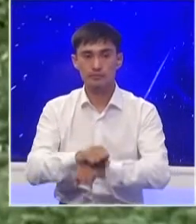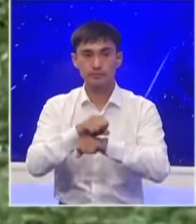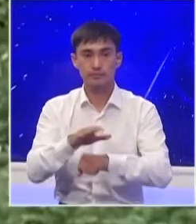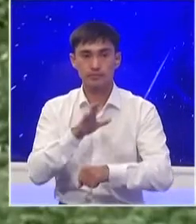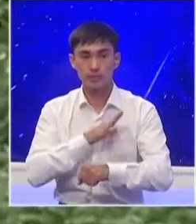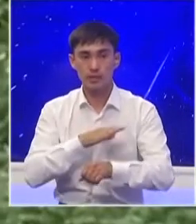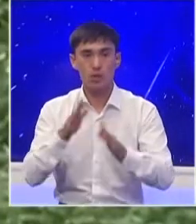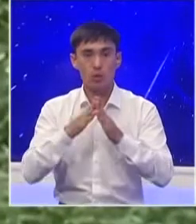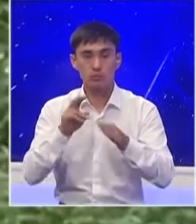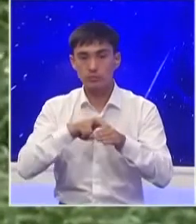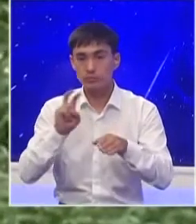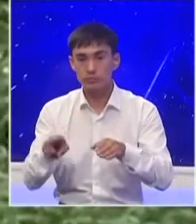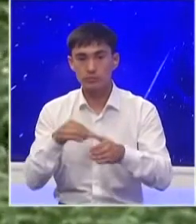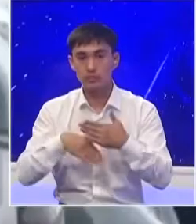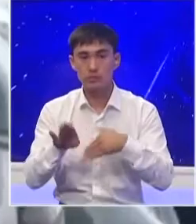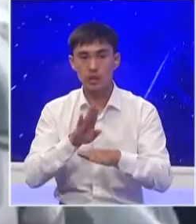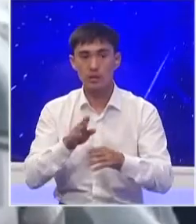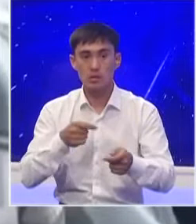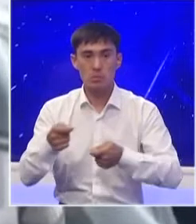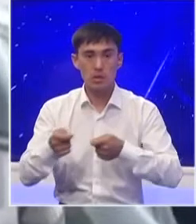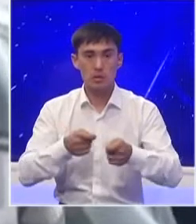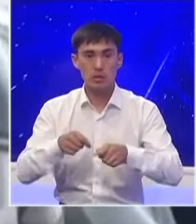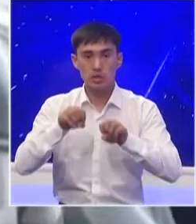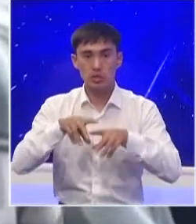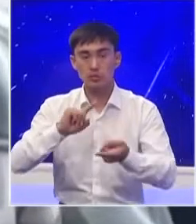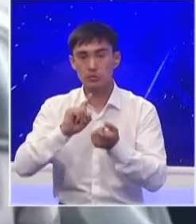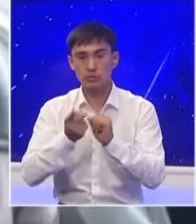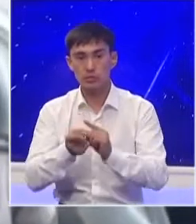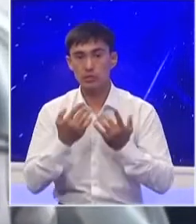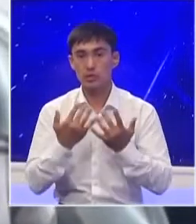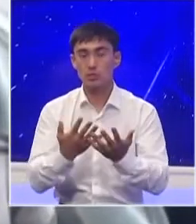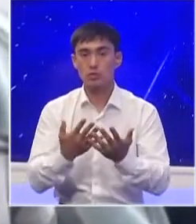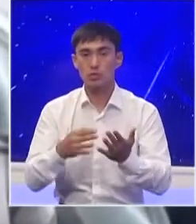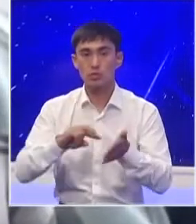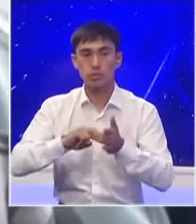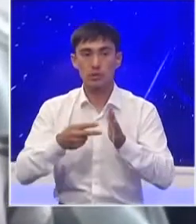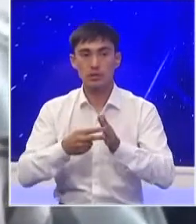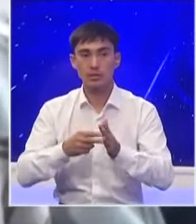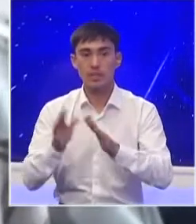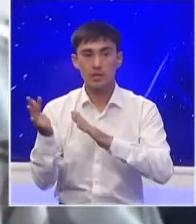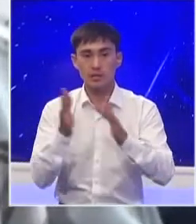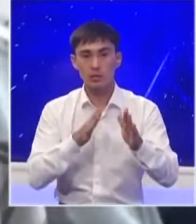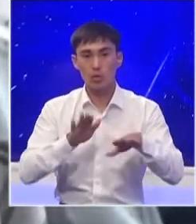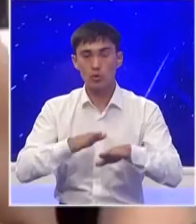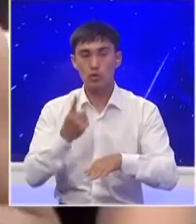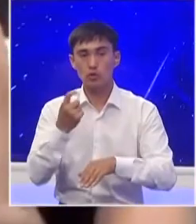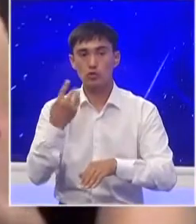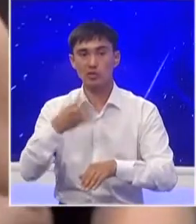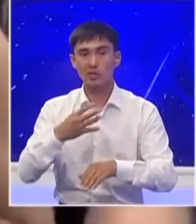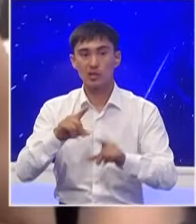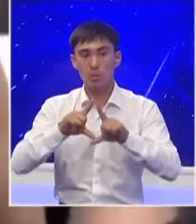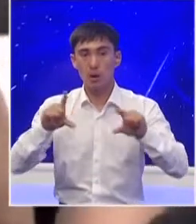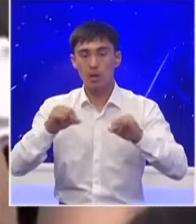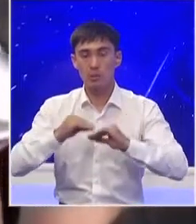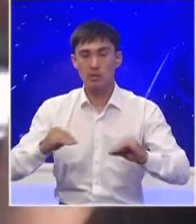баспаналарын тастап кетпейтінін айтып, билікке шешімді өзгертуді талап етті. Жоспарға сәйкес саяжай орнына 140 орындық балабақша